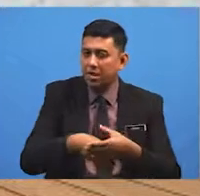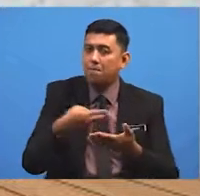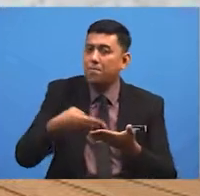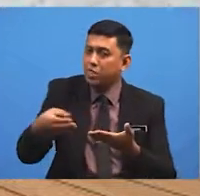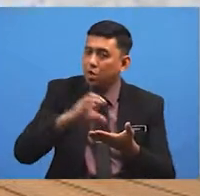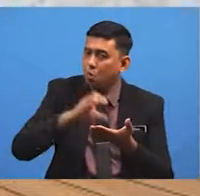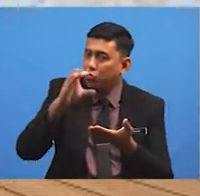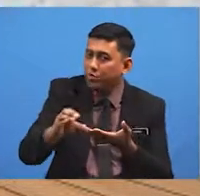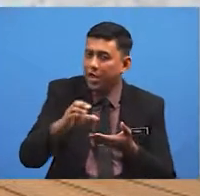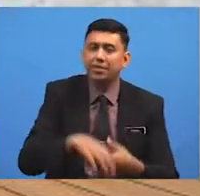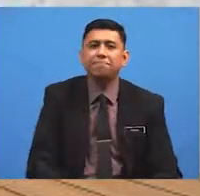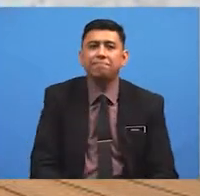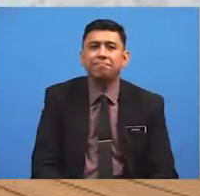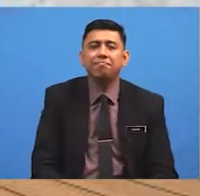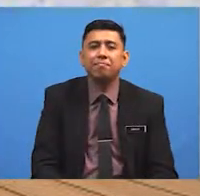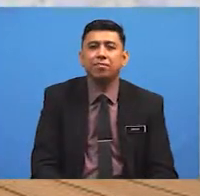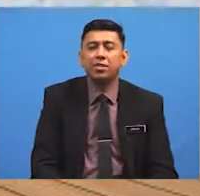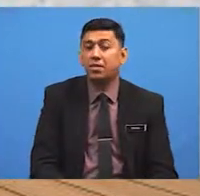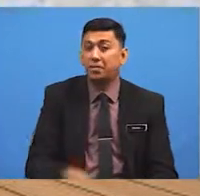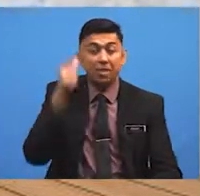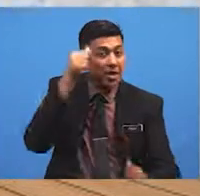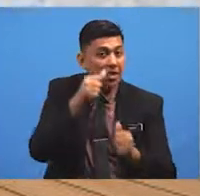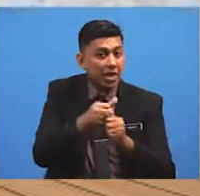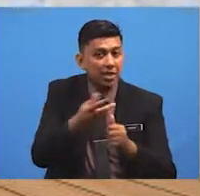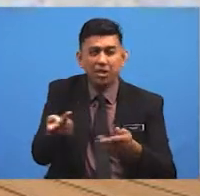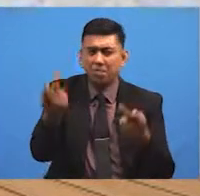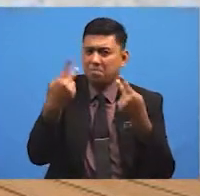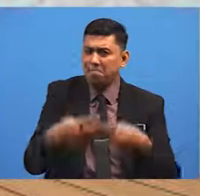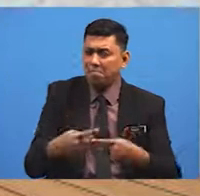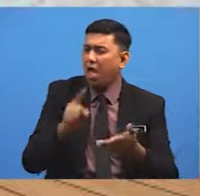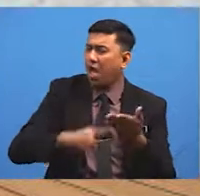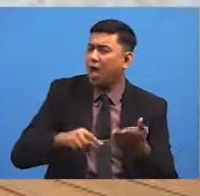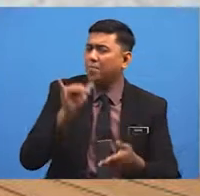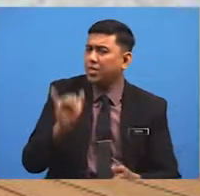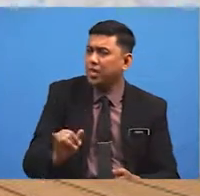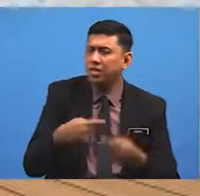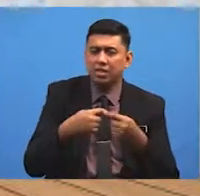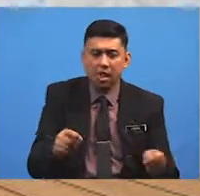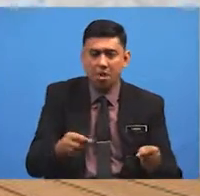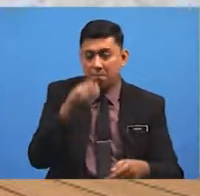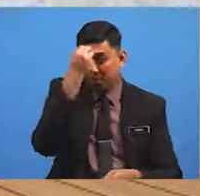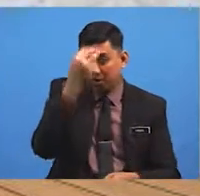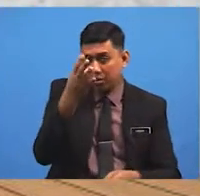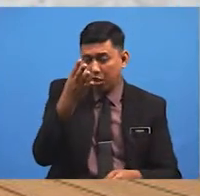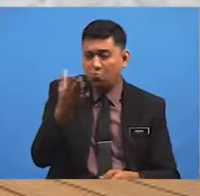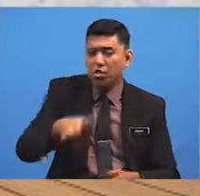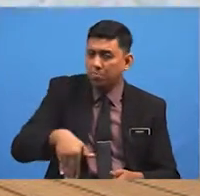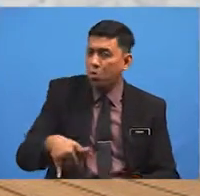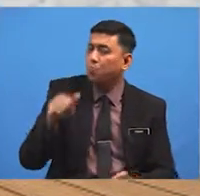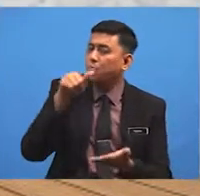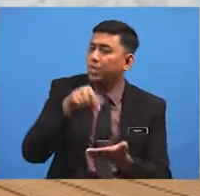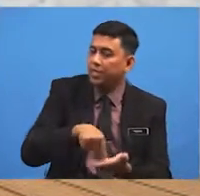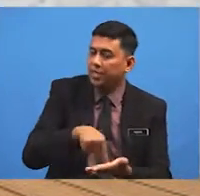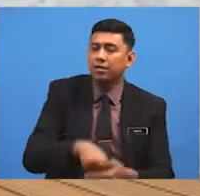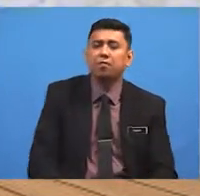tunai ingat kembali apel yang telah cek dulu beritahu sebelum ini